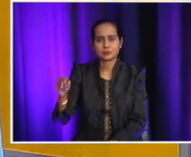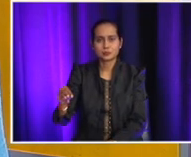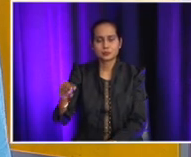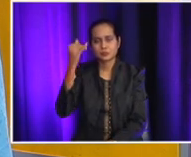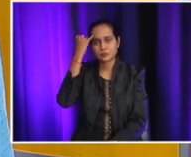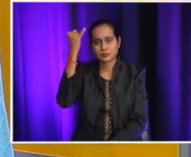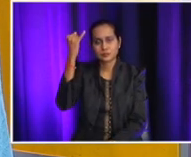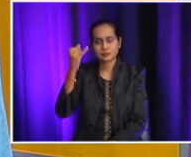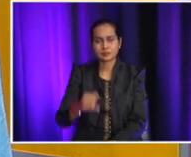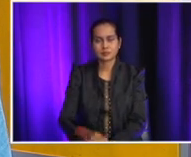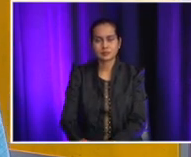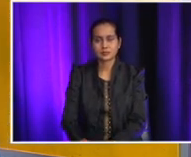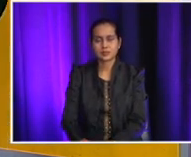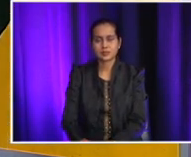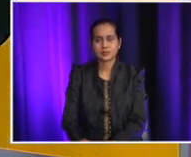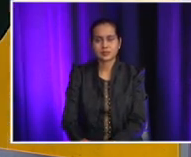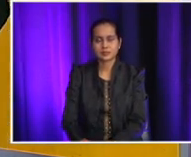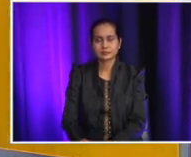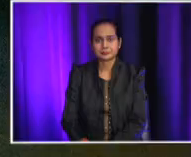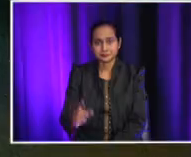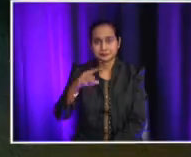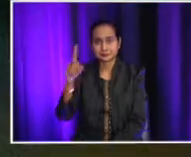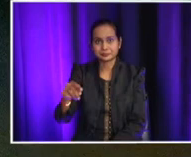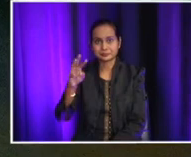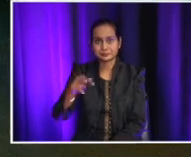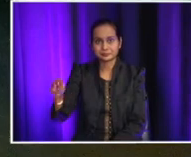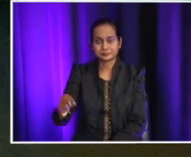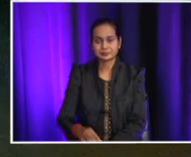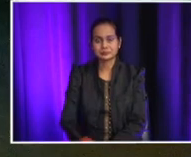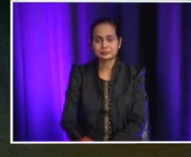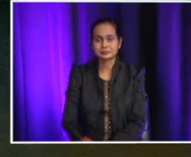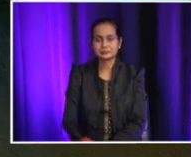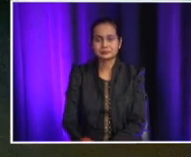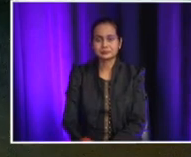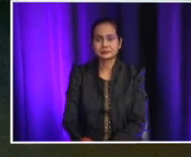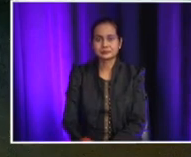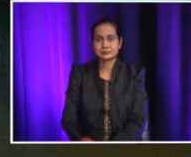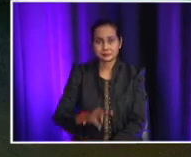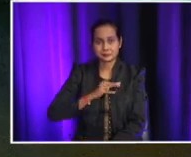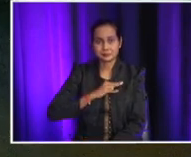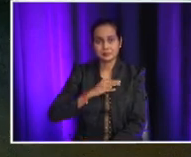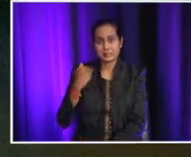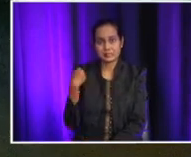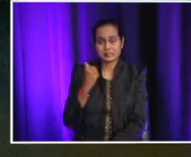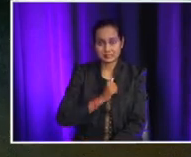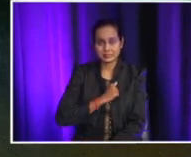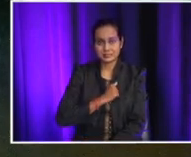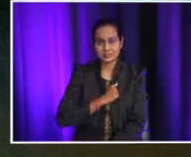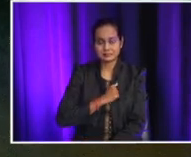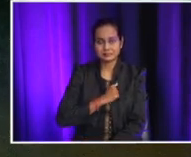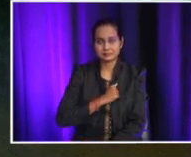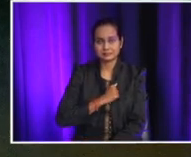yang disampaikan oleh guru Baiklah kita Nah masing-masing ada lampu isyarat betul